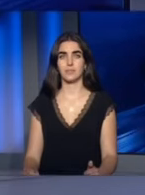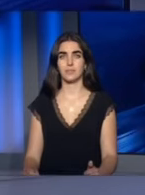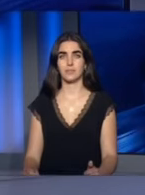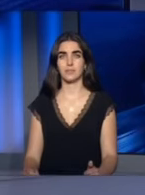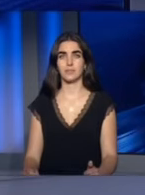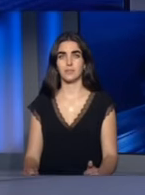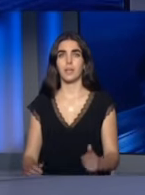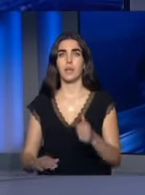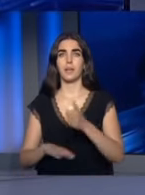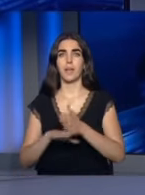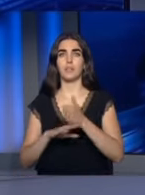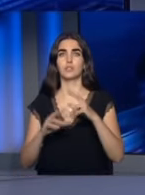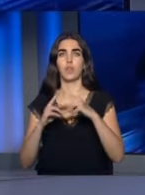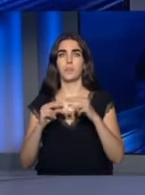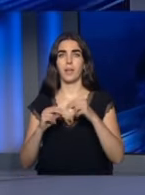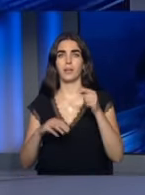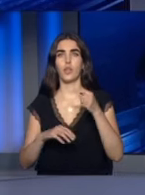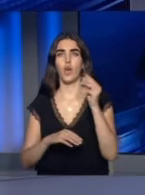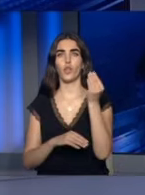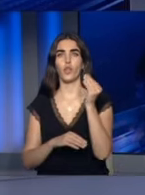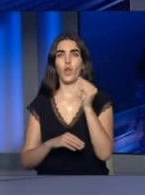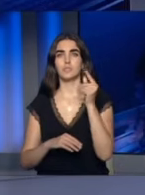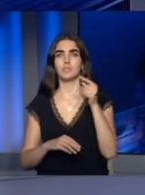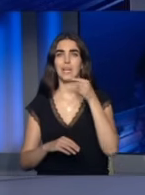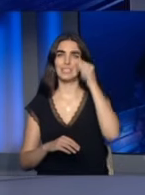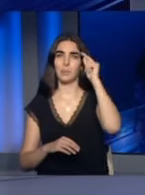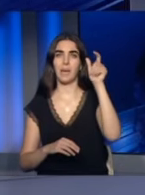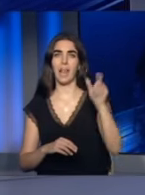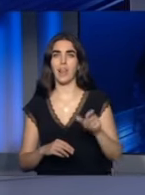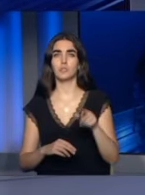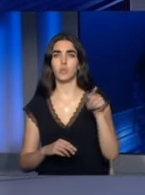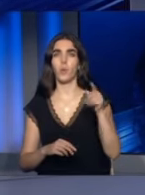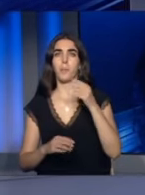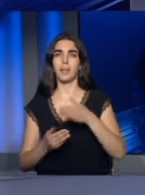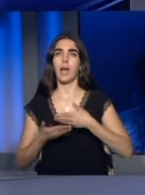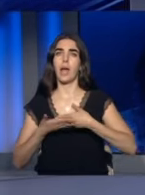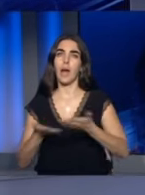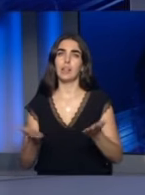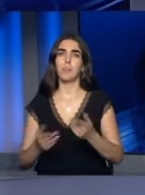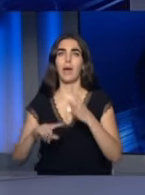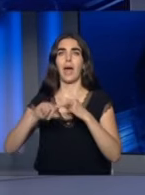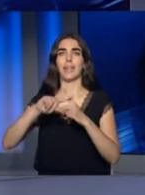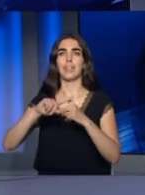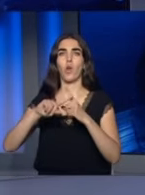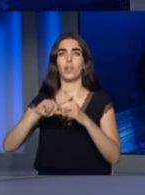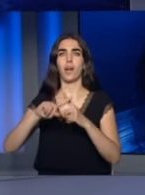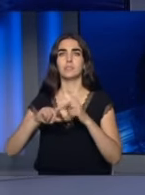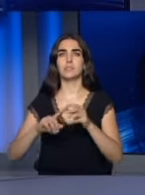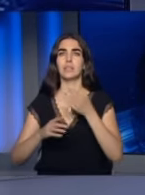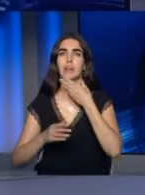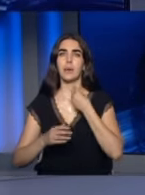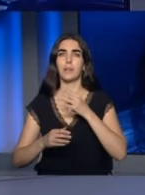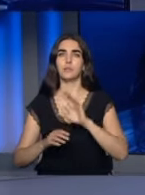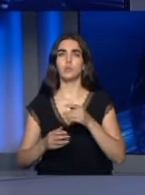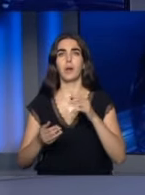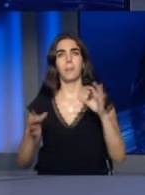متروبوليت بيروت وتوابعها للروم الارثوذكس المطران الياس عودي تحدث في خدمه القداس في كاتدرائيه القديس